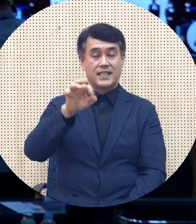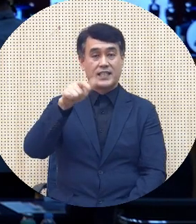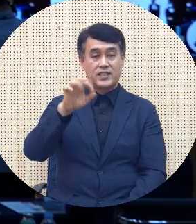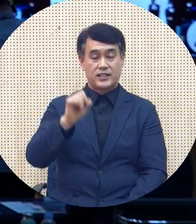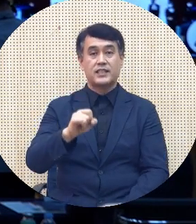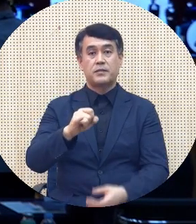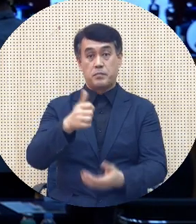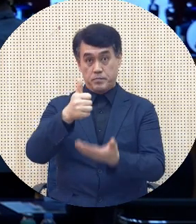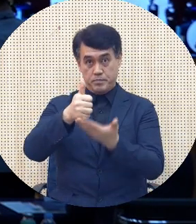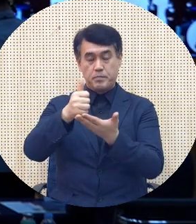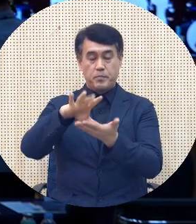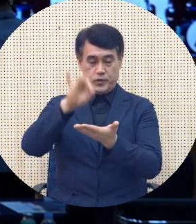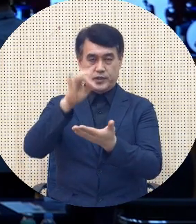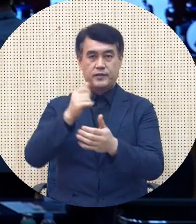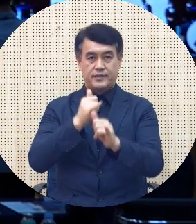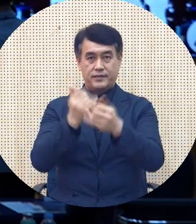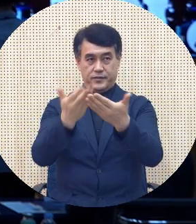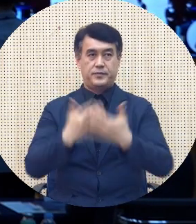수여하도록 하겠습니다.